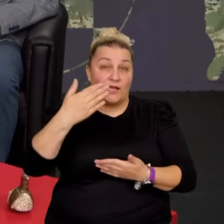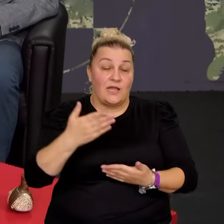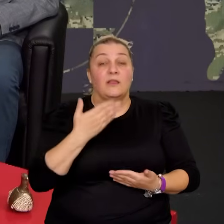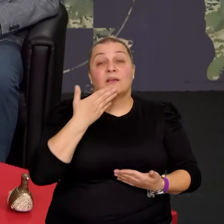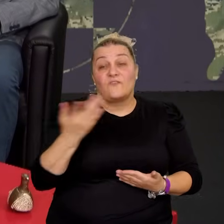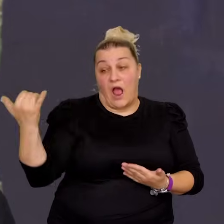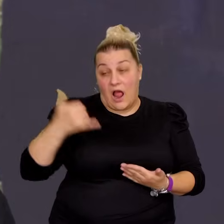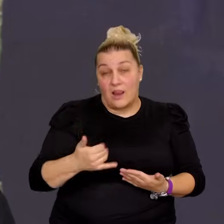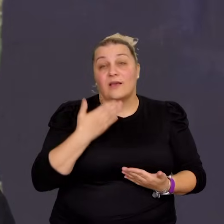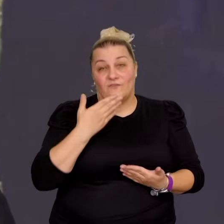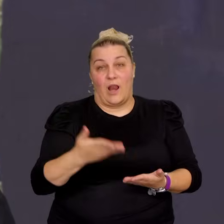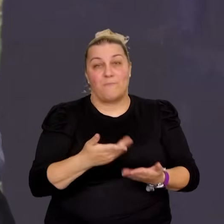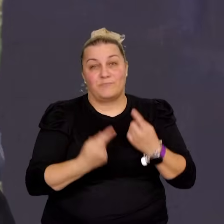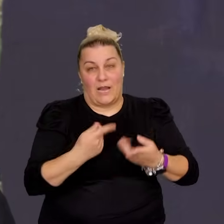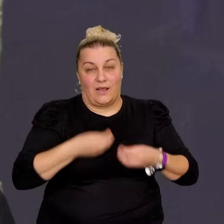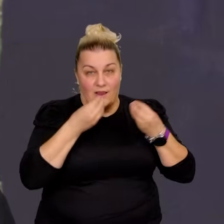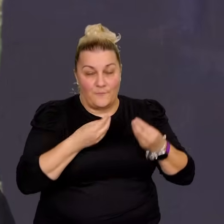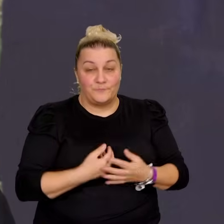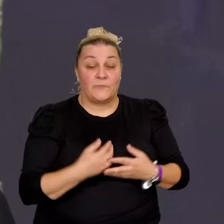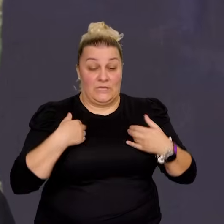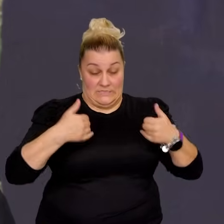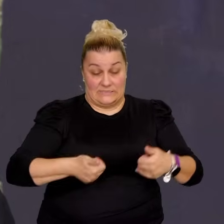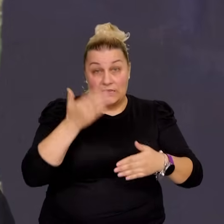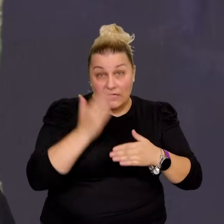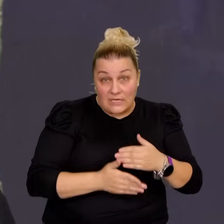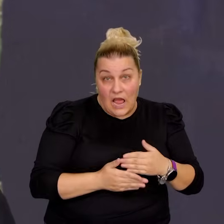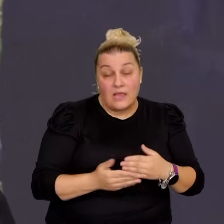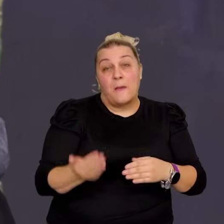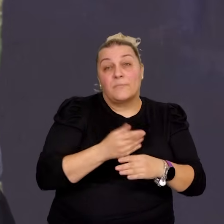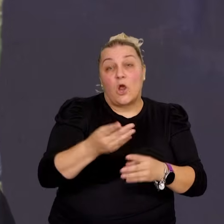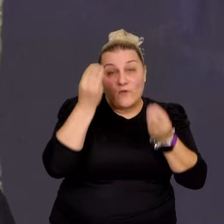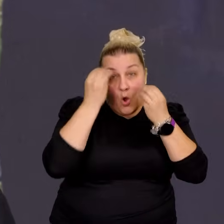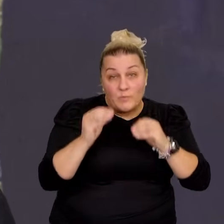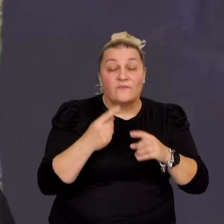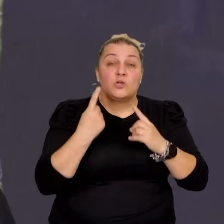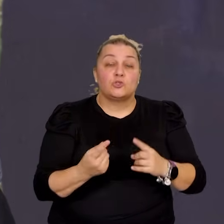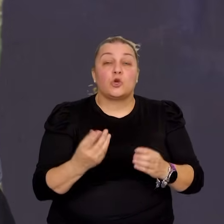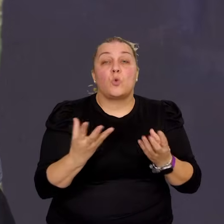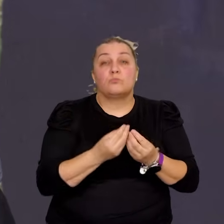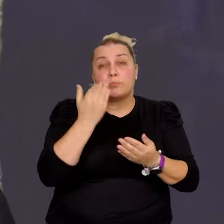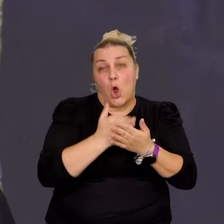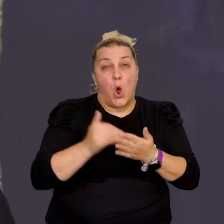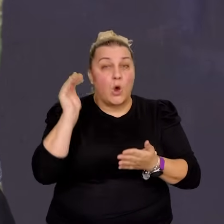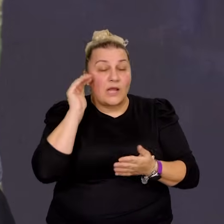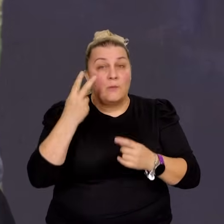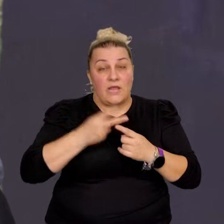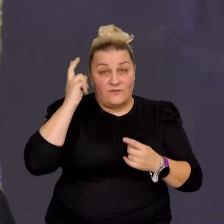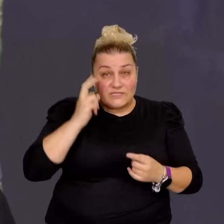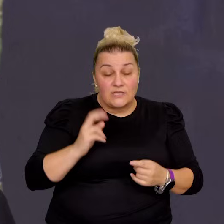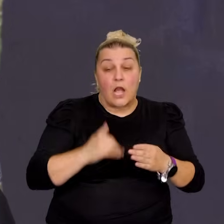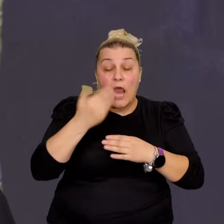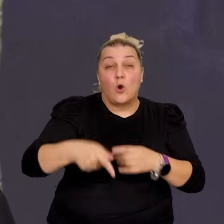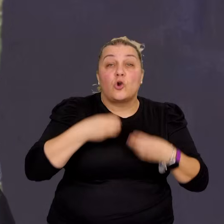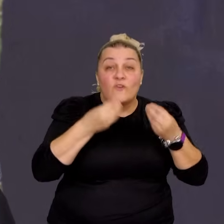priliku. Evo vas na samom kraju, prije same odjave. Ostanite svakako i dalje uz program naše televizije. Slijedi nakon